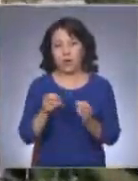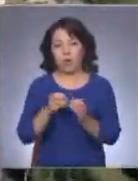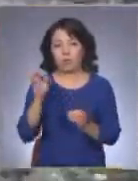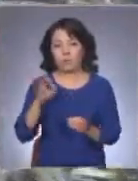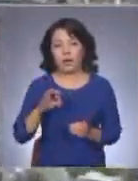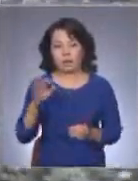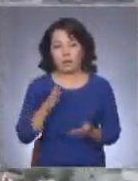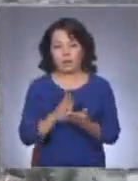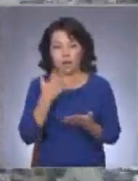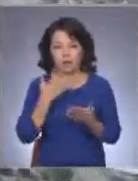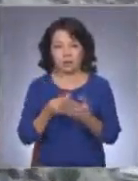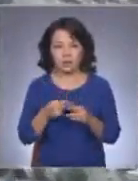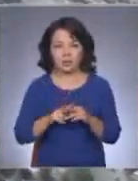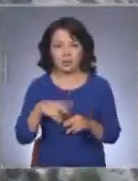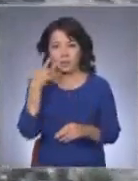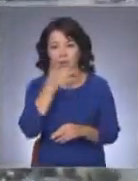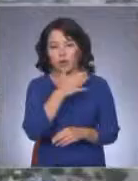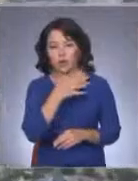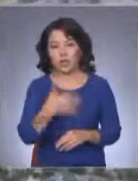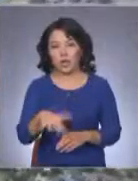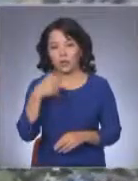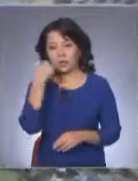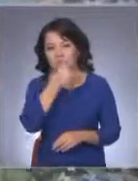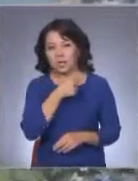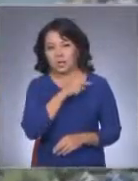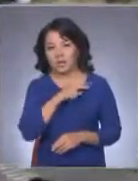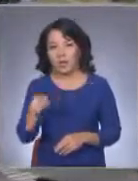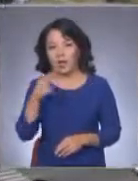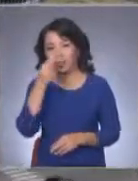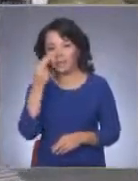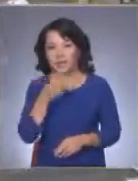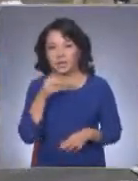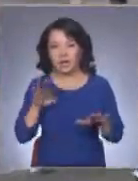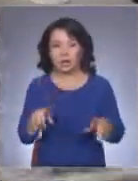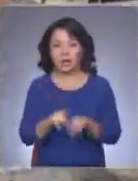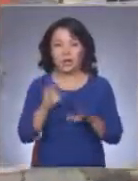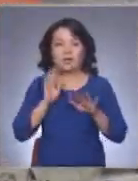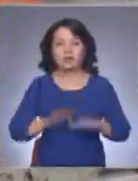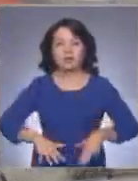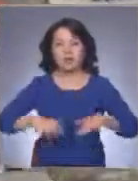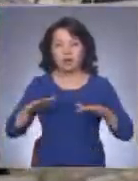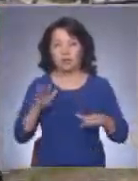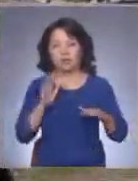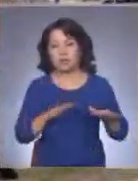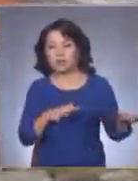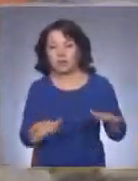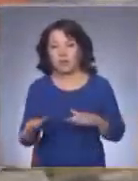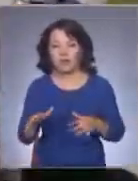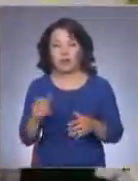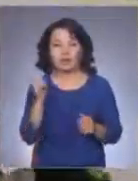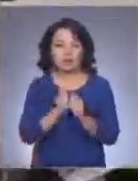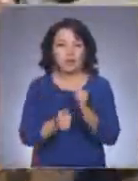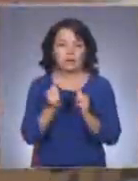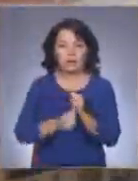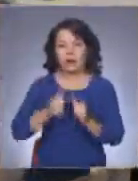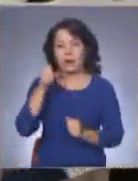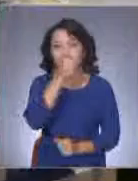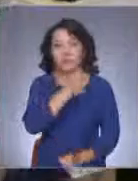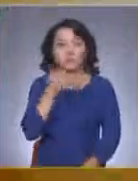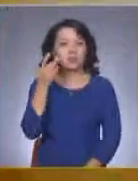10%. Жалпы соңғы 50 жылда Италияда көшкін мен су тасқыны желіп кеткен көрінеді.